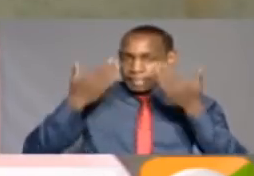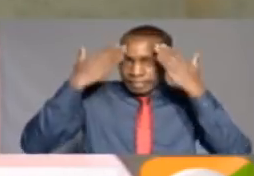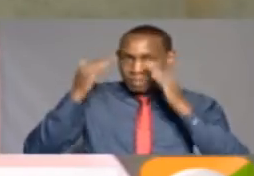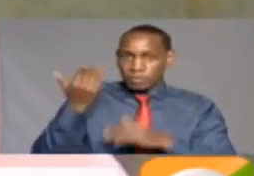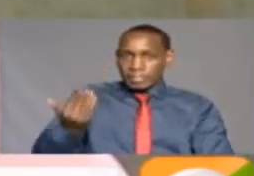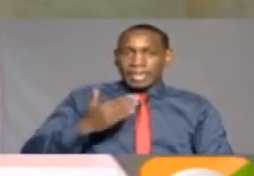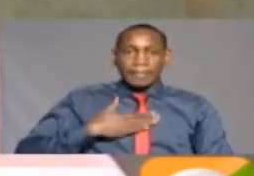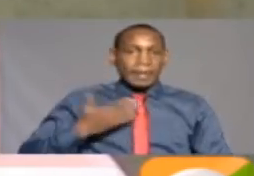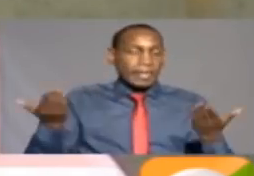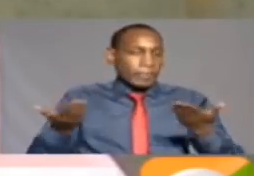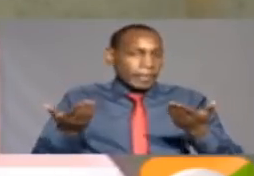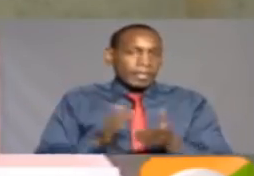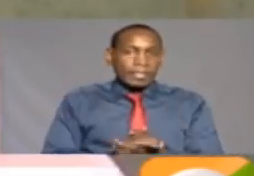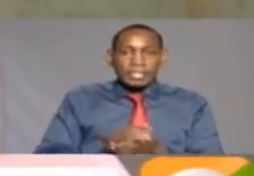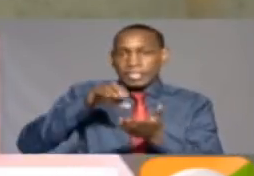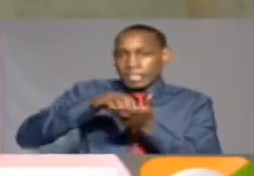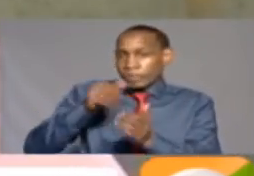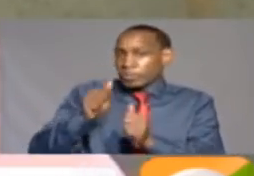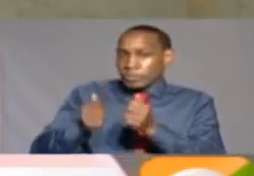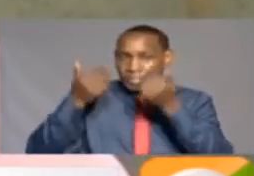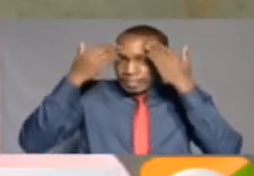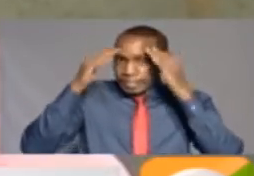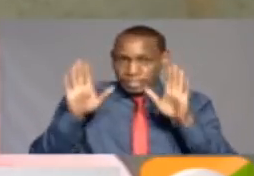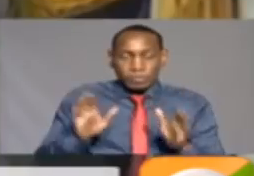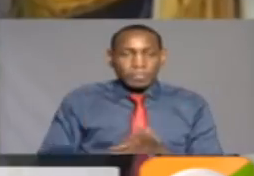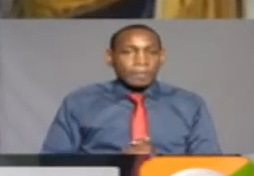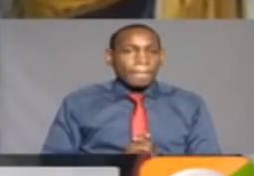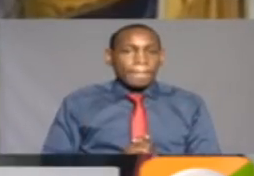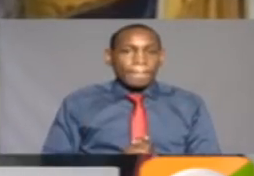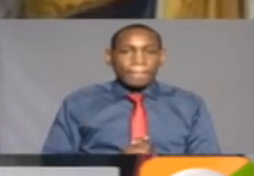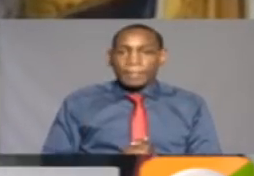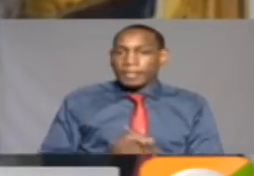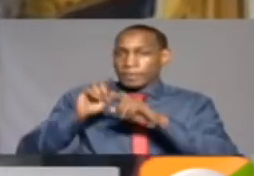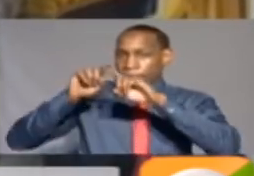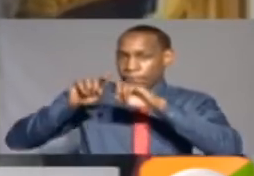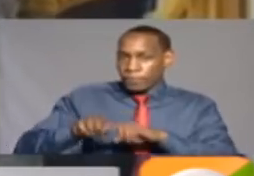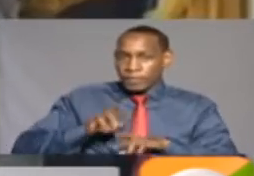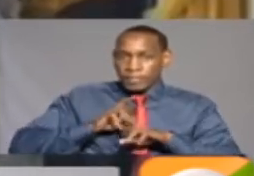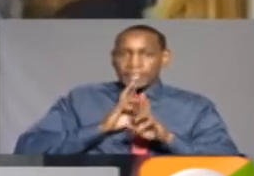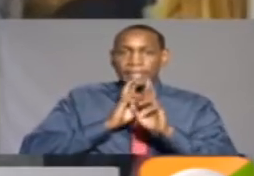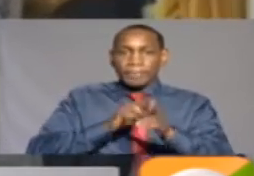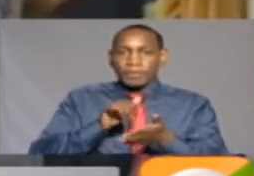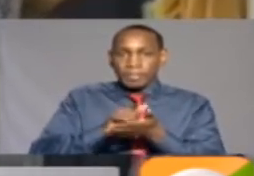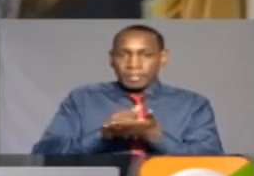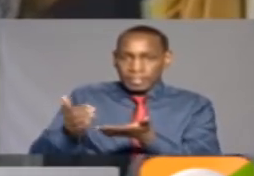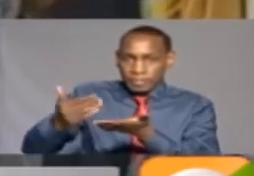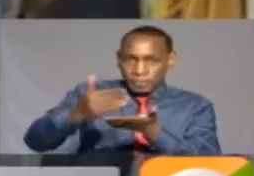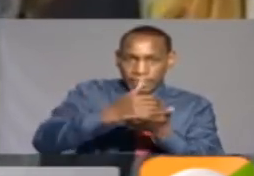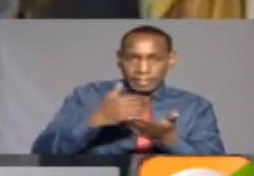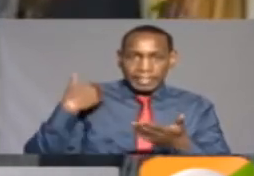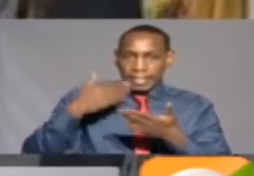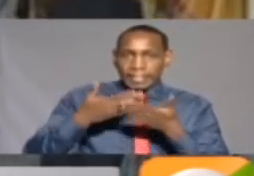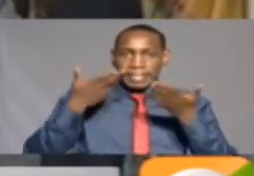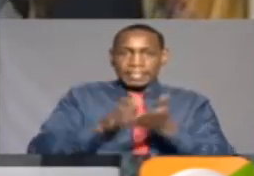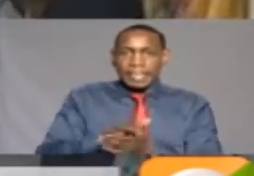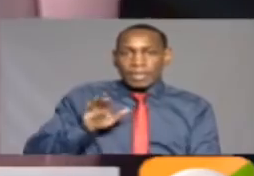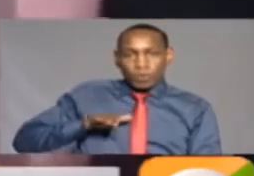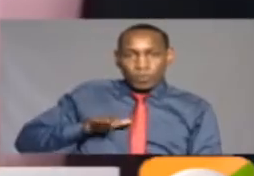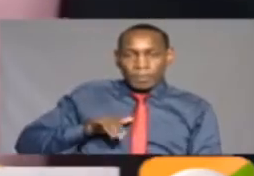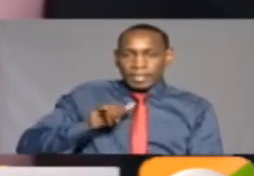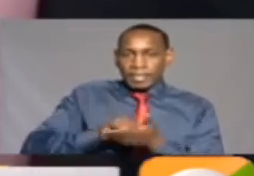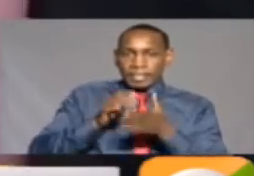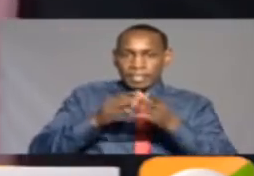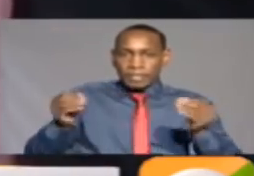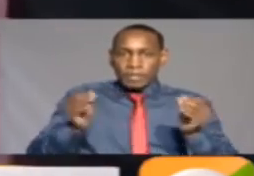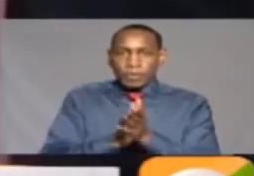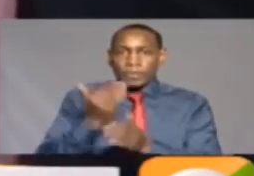yuko kwa hali gani, yuko vipi. Kulingana na ripoti walizokusanya kufikia sasa, mwanamke huyo alitoweka